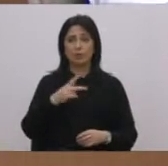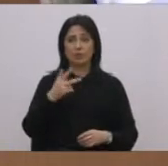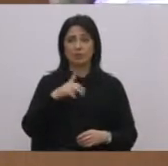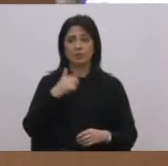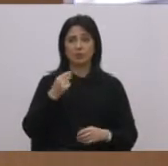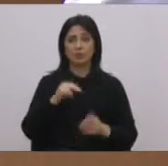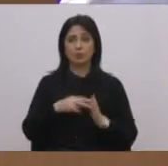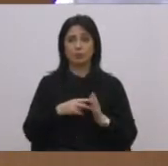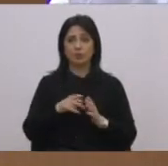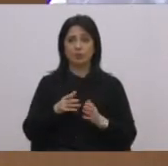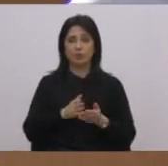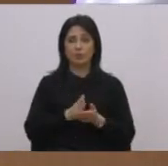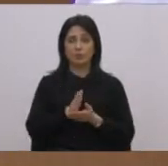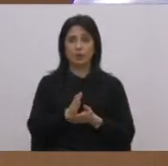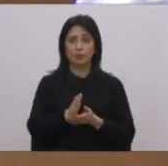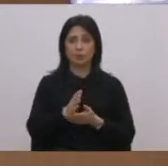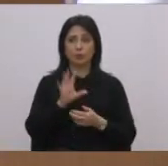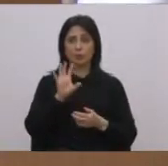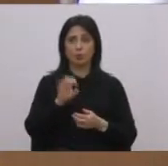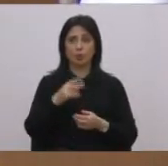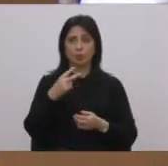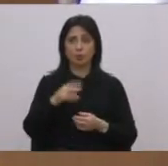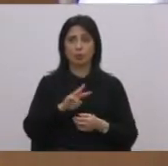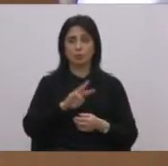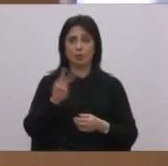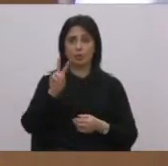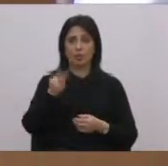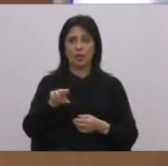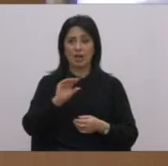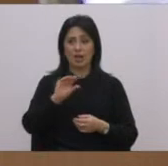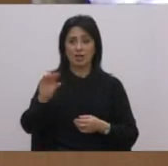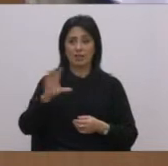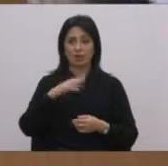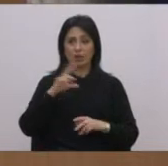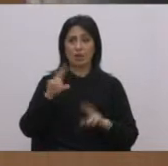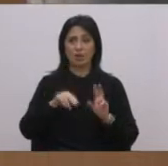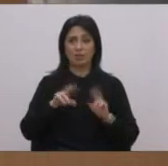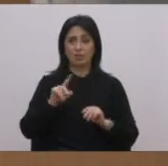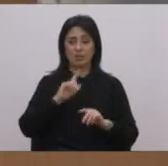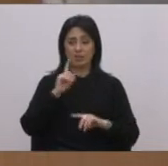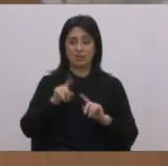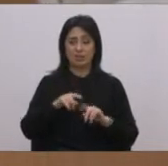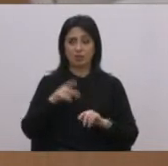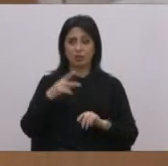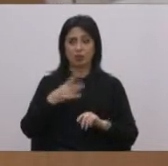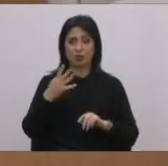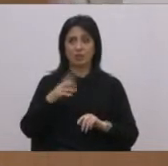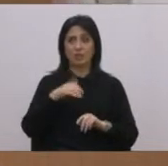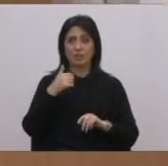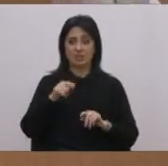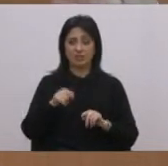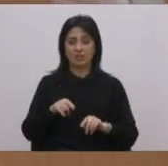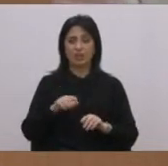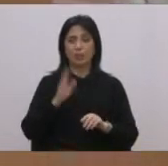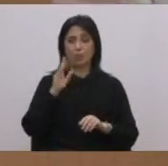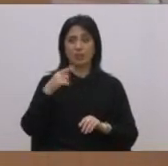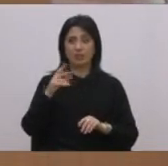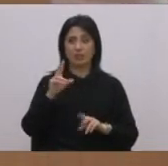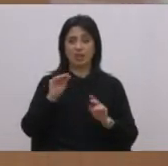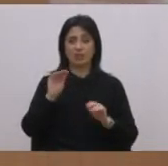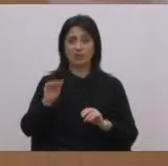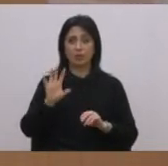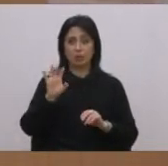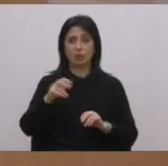წლის ბიუჯეტში ამ მიმართულებით 520 მილიონი ლარი იყო გათვალისწინებული და წელსაც 2024 წლისთვისაც მომავალშიც